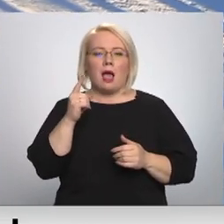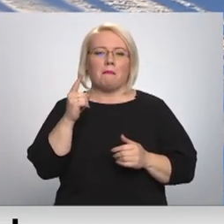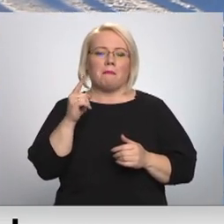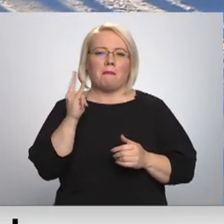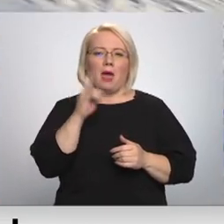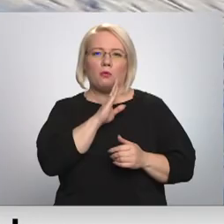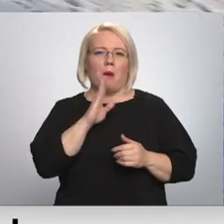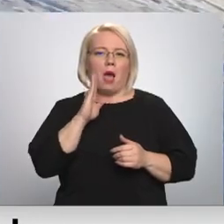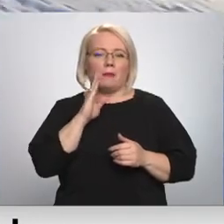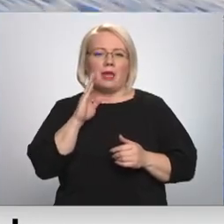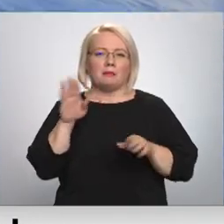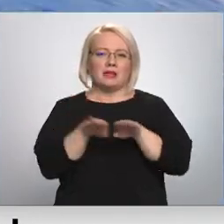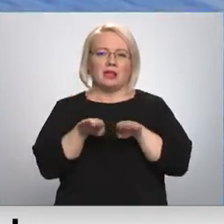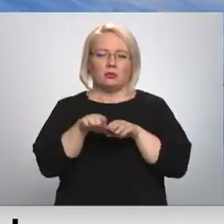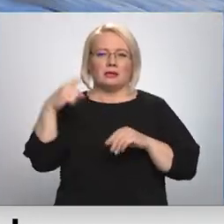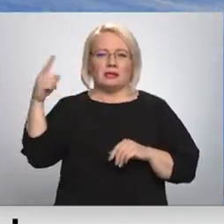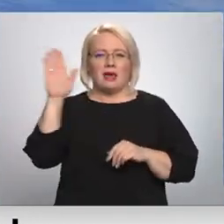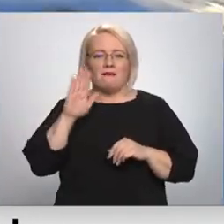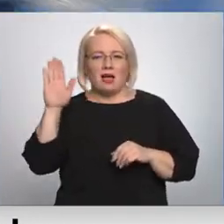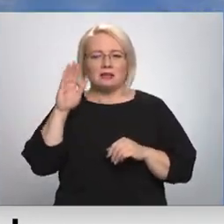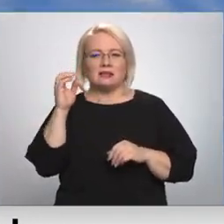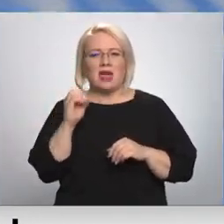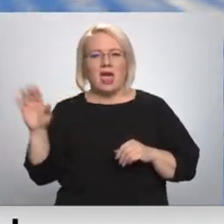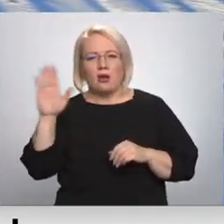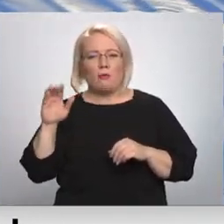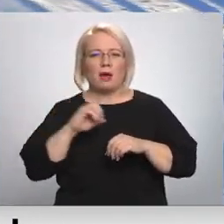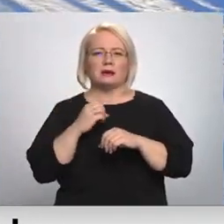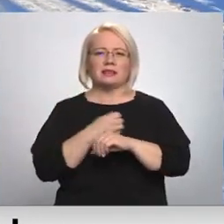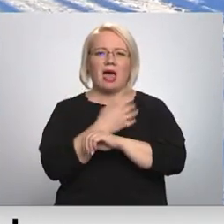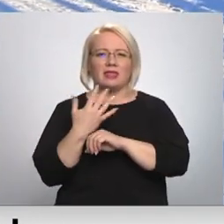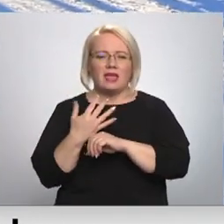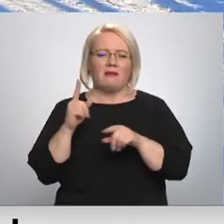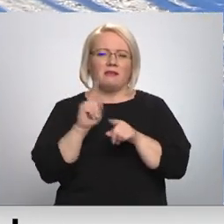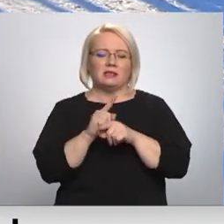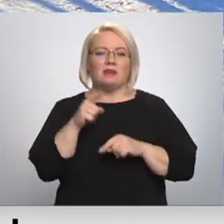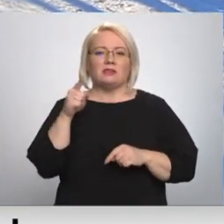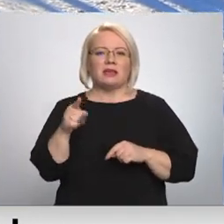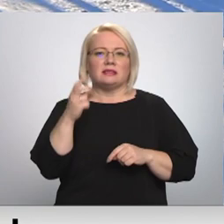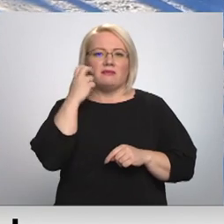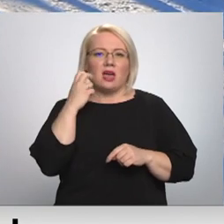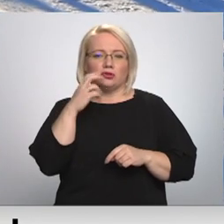Savienībā. Gan Skandināvijā, gan visās Rietumu Eiropas valstīs 2018. Gadā šis vecums